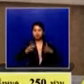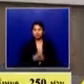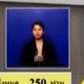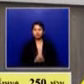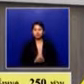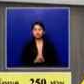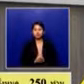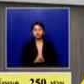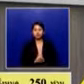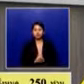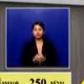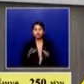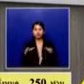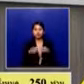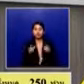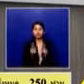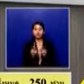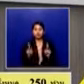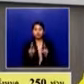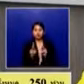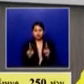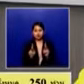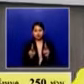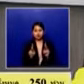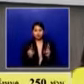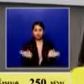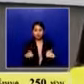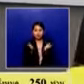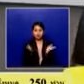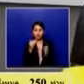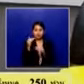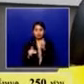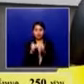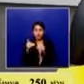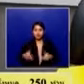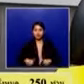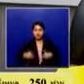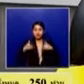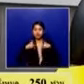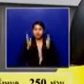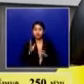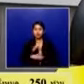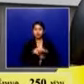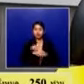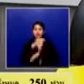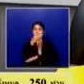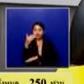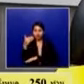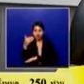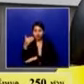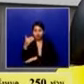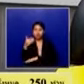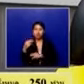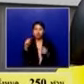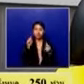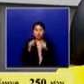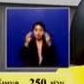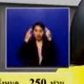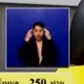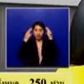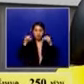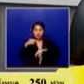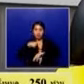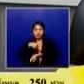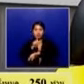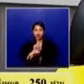ที่กรรมการว่าด้วยกรรมการส่งเสริมพัฒนาคุณภาพชีวิตคนพิการแห่งชาติซึ่งท่านนายกรัฐมนตรีเป็นประ